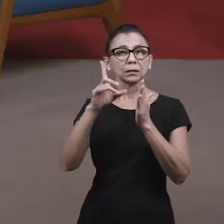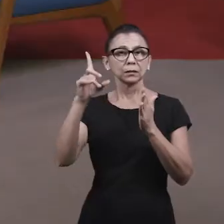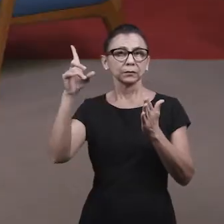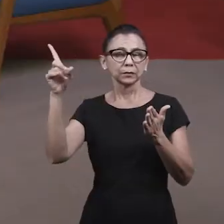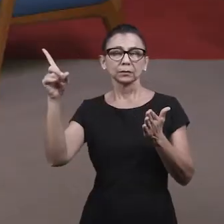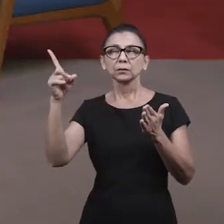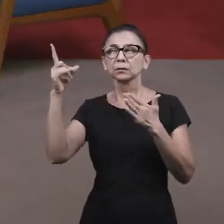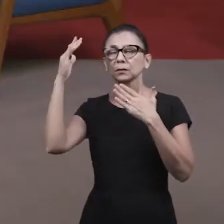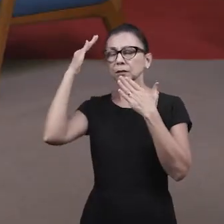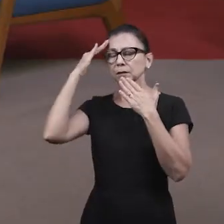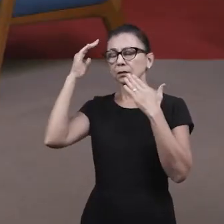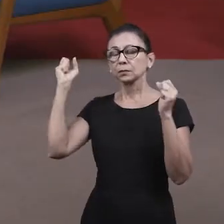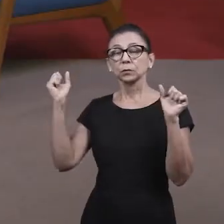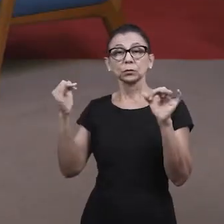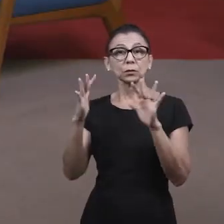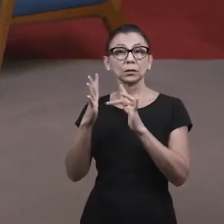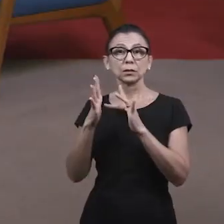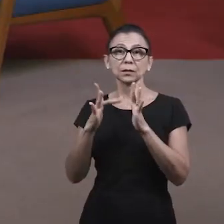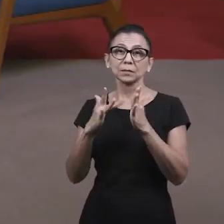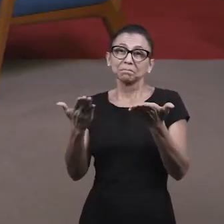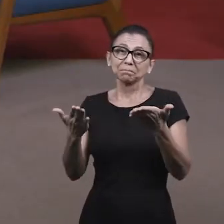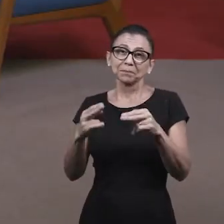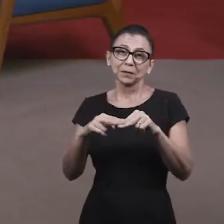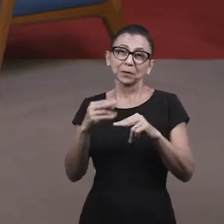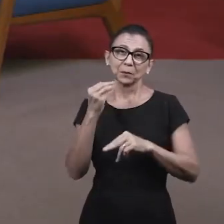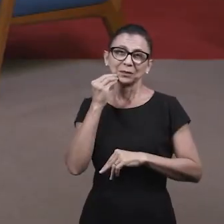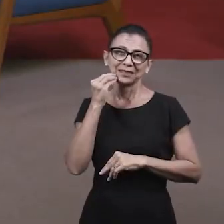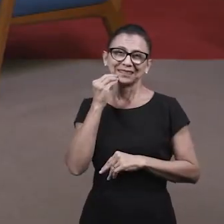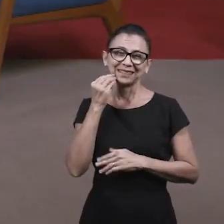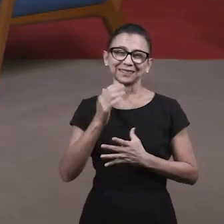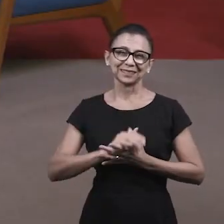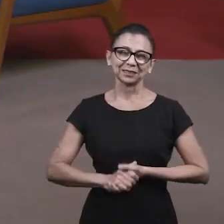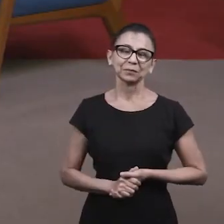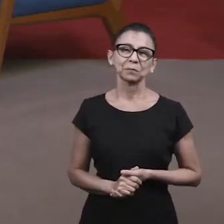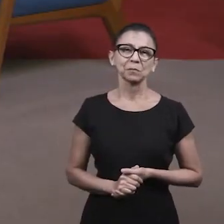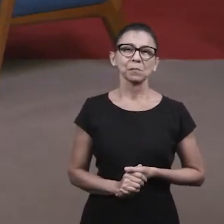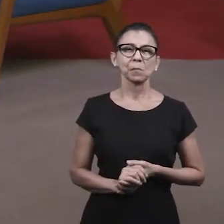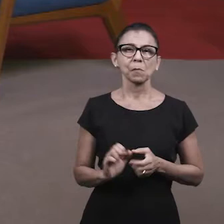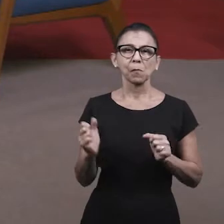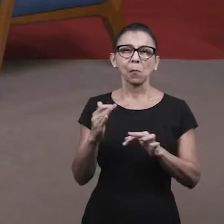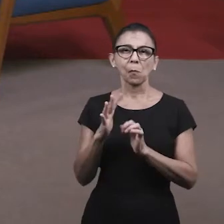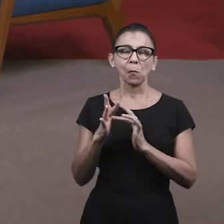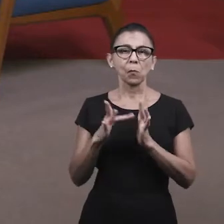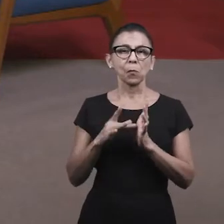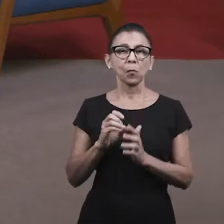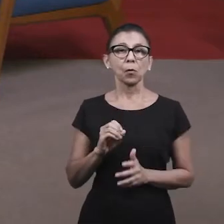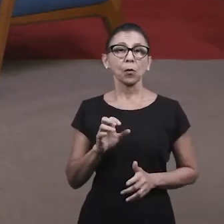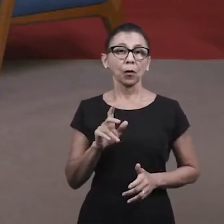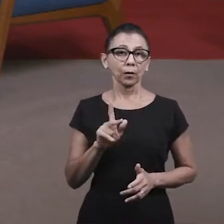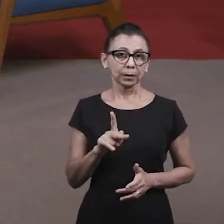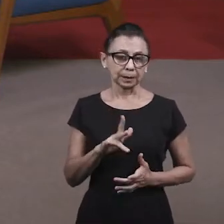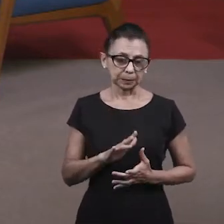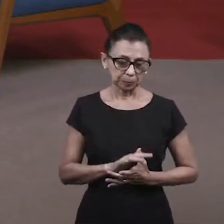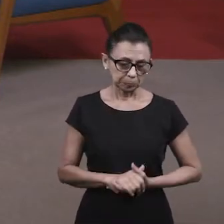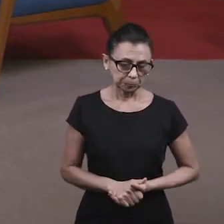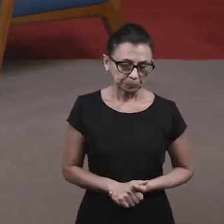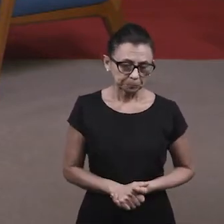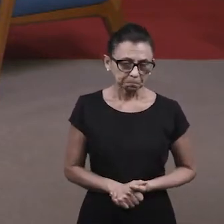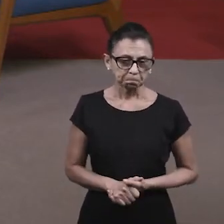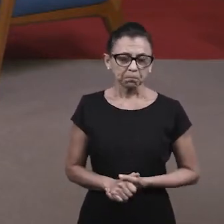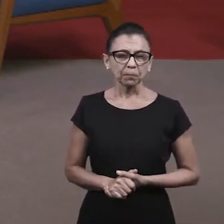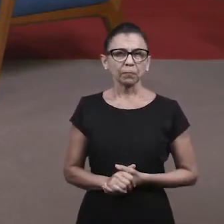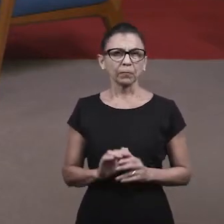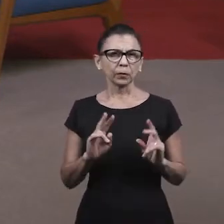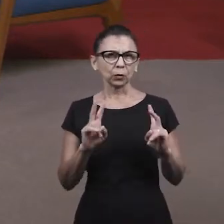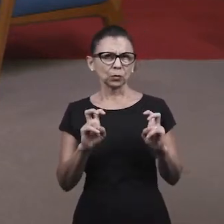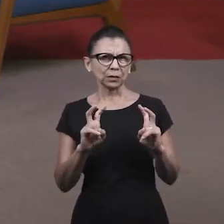est un instrument dans les mains de Dieu. Beaucoup puissent comprendre encore mieux la parole du Seigneur. Nous glorifions le nom du